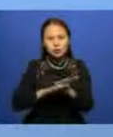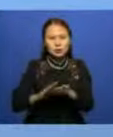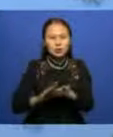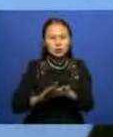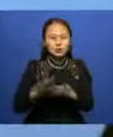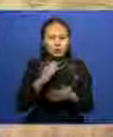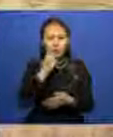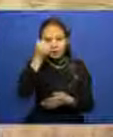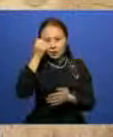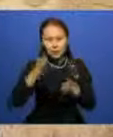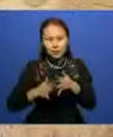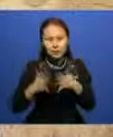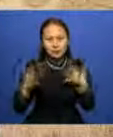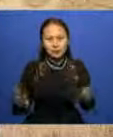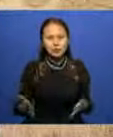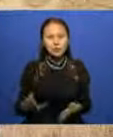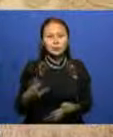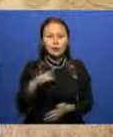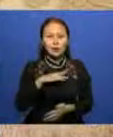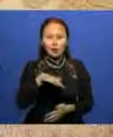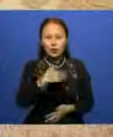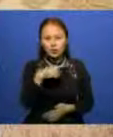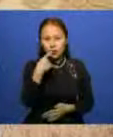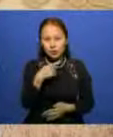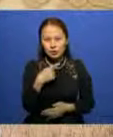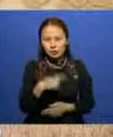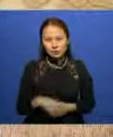білдірді. Ол кісіге айтатыным,